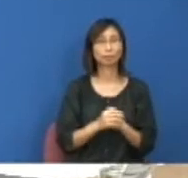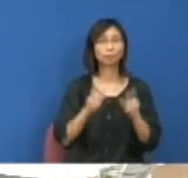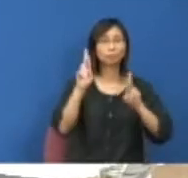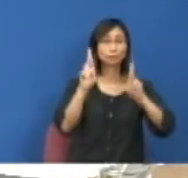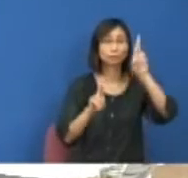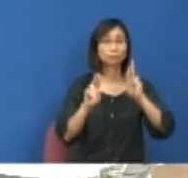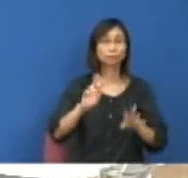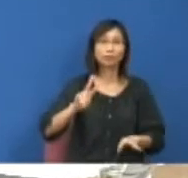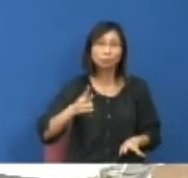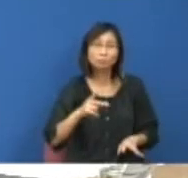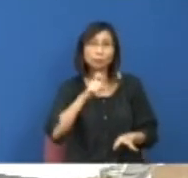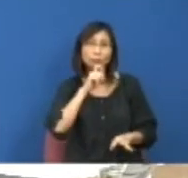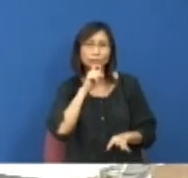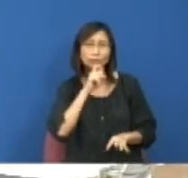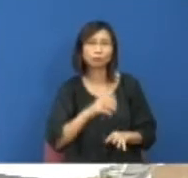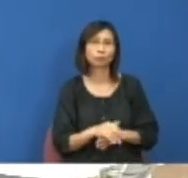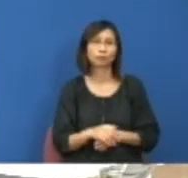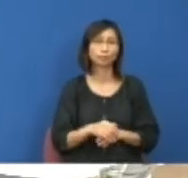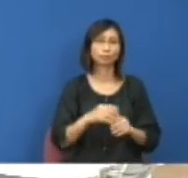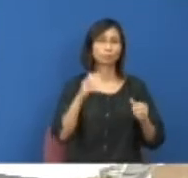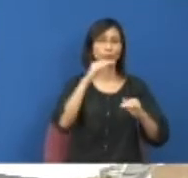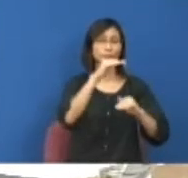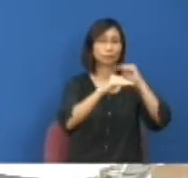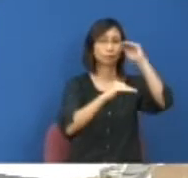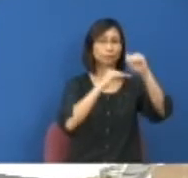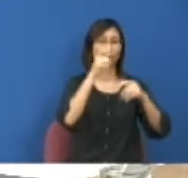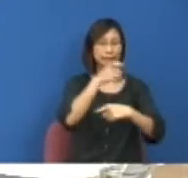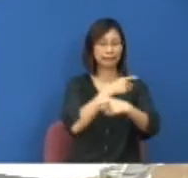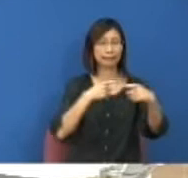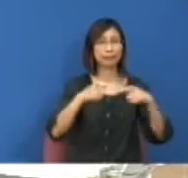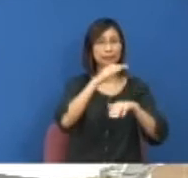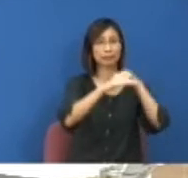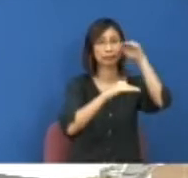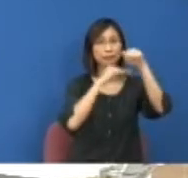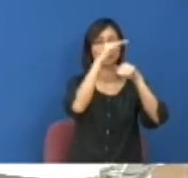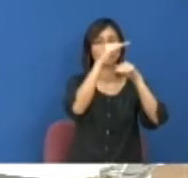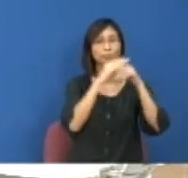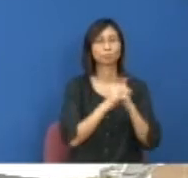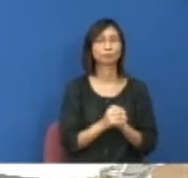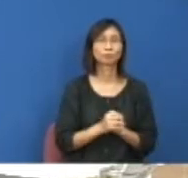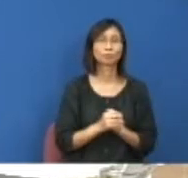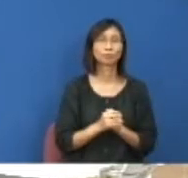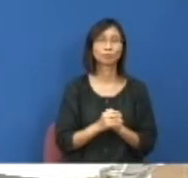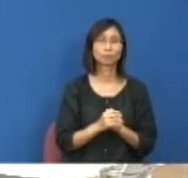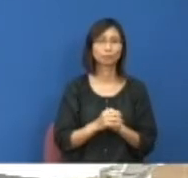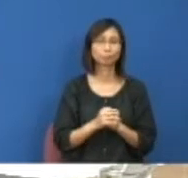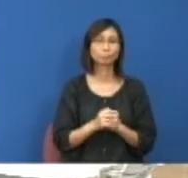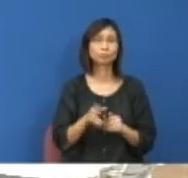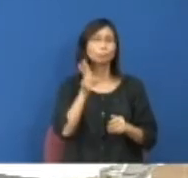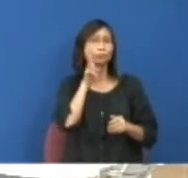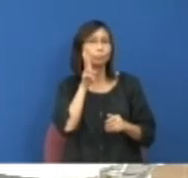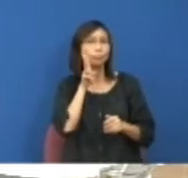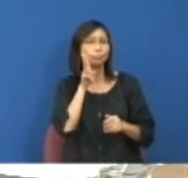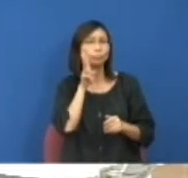資產階級呢樣嘢。咁呢個資產階級到底會唔會好似佢哋喺法國嘅祖先咁，係